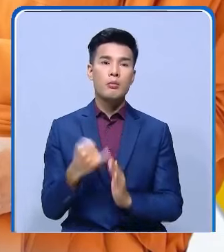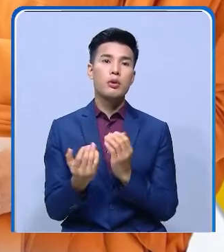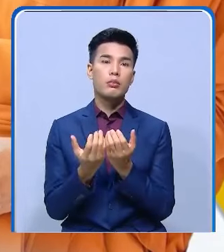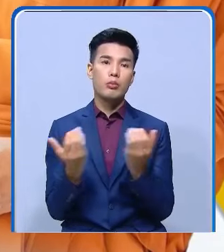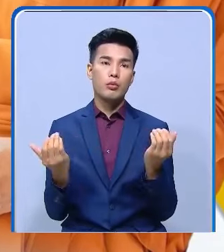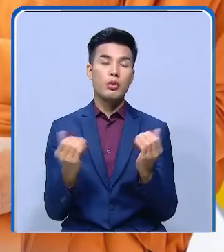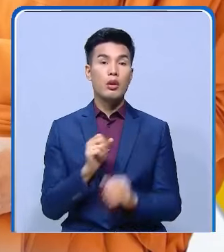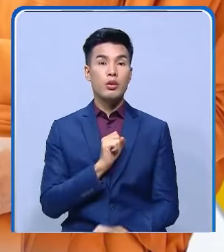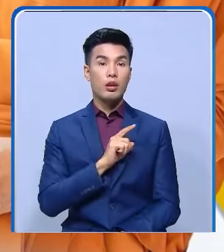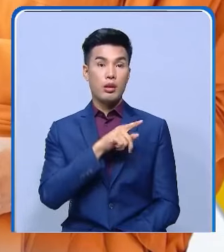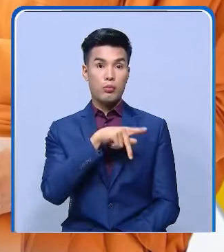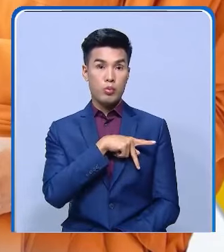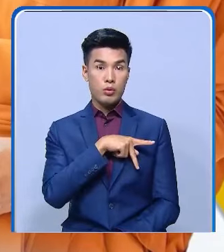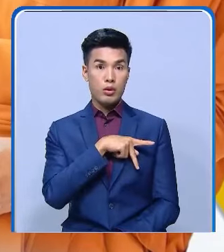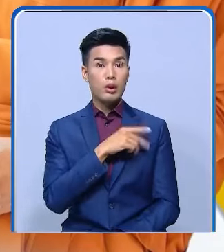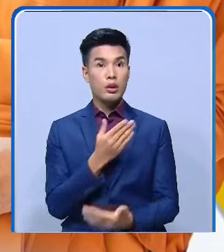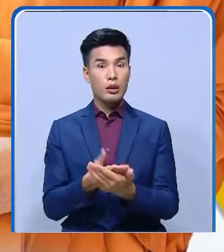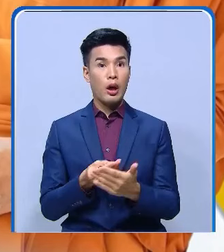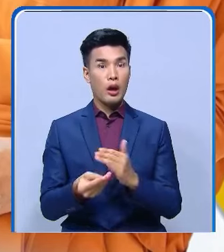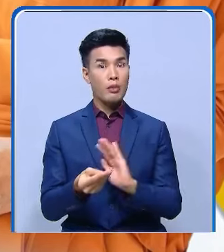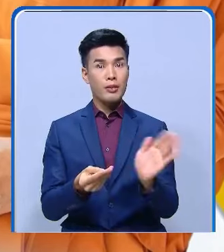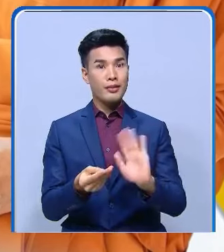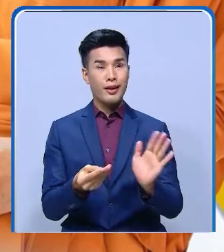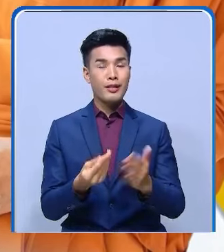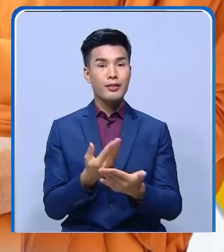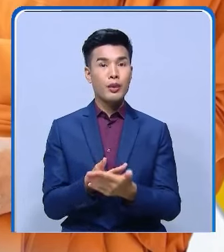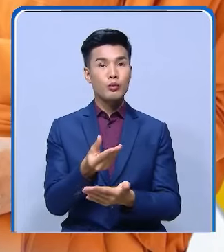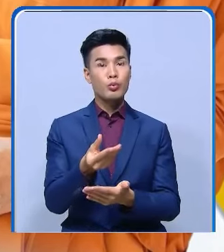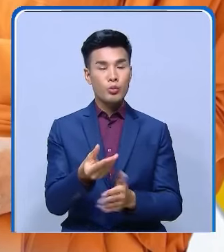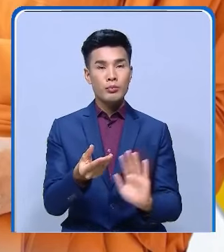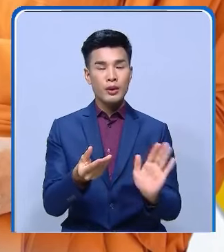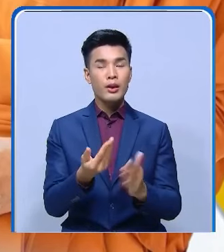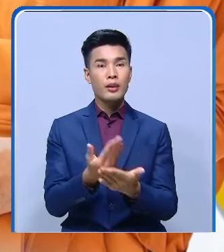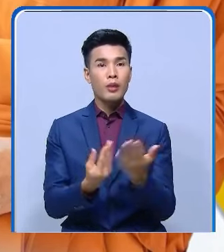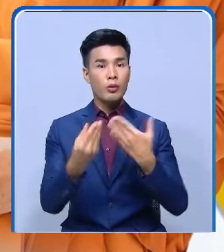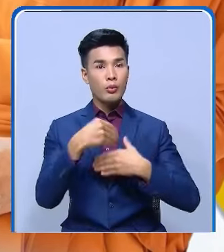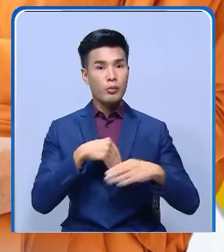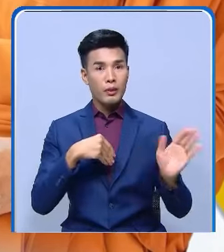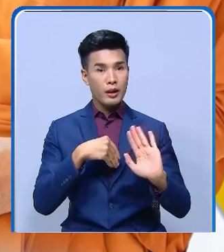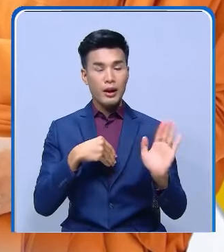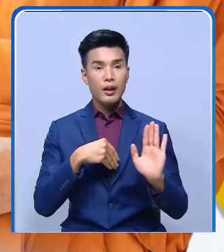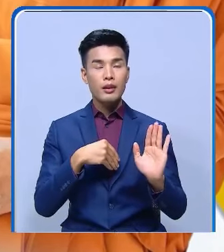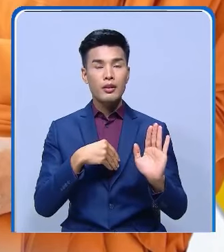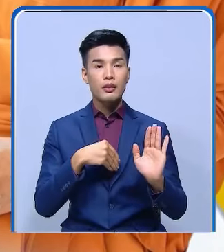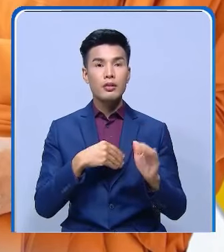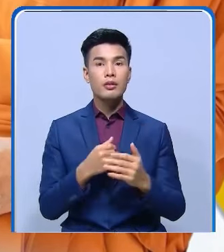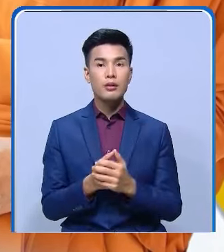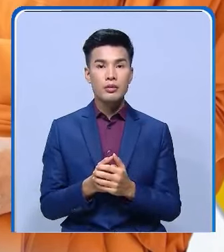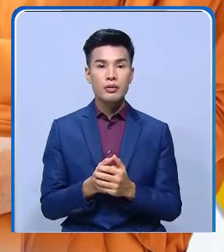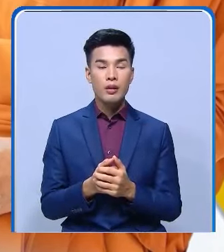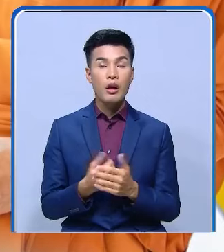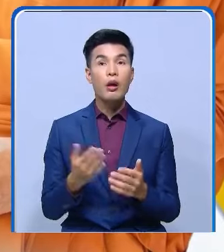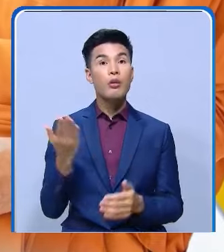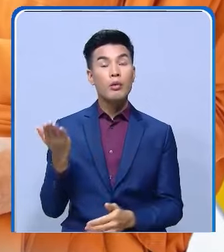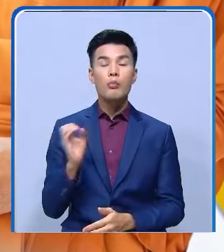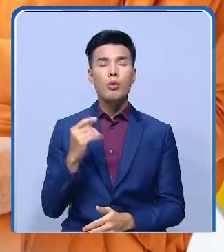าสนาพุทธไม่ให้รับเงินจากโยมนำไปลงทุนเพื่อค้ากำไรหรือเกรงกำไรนะคะแล้วท่านบอกว่